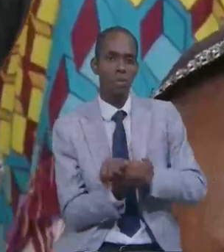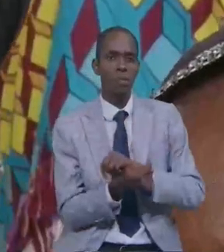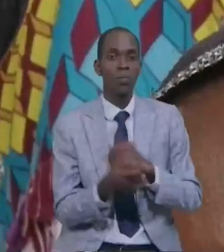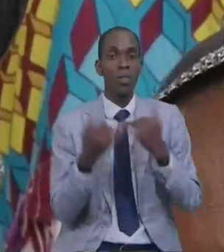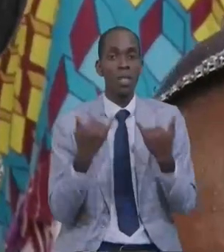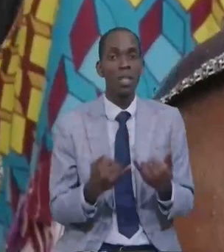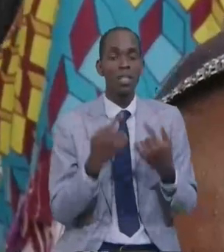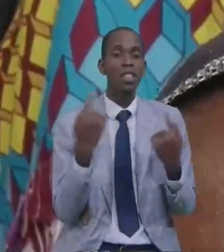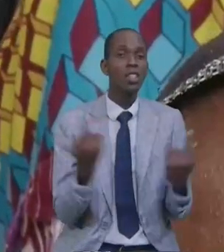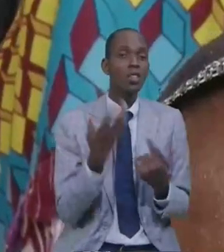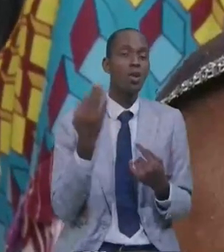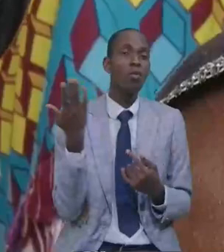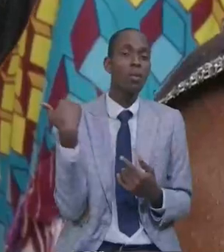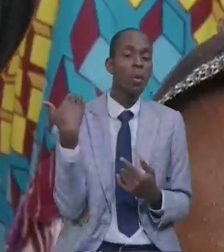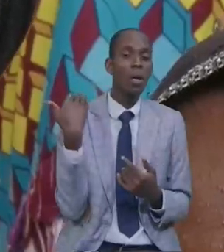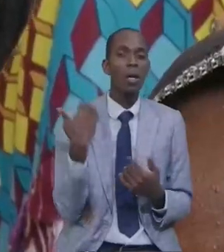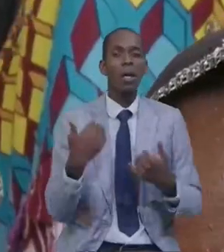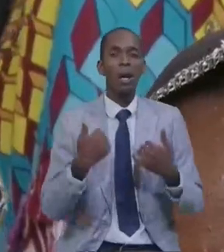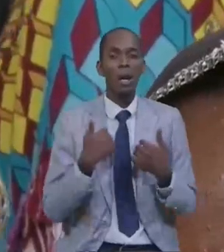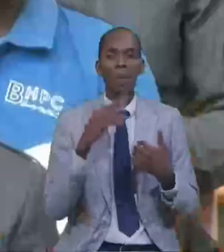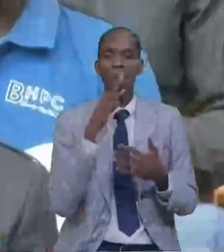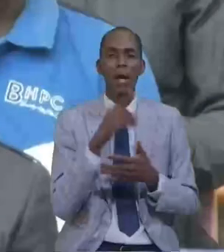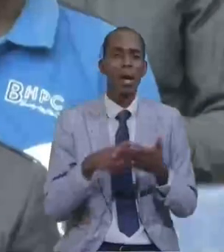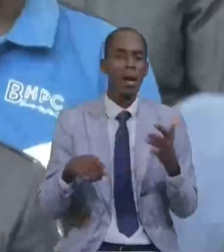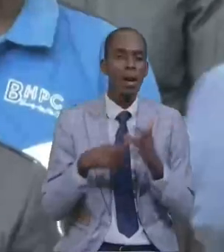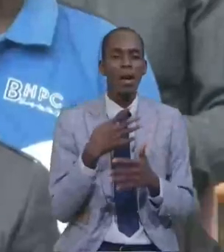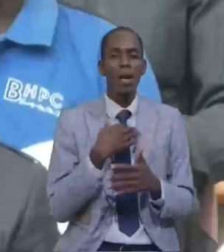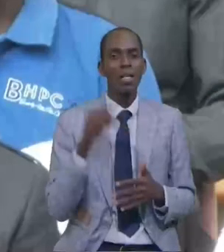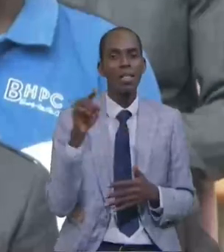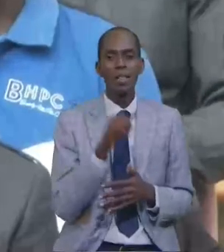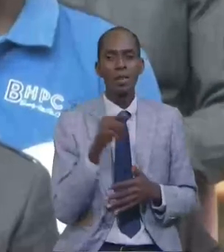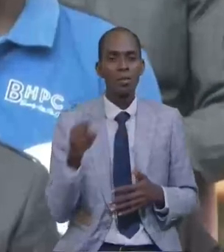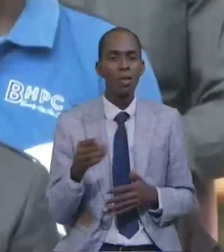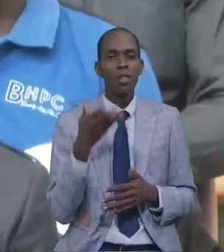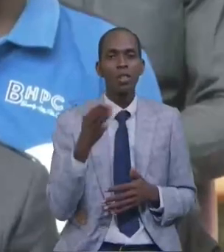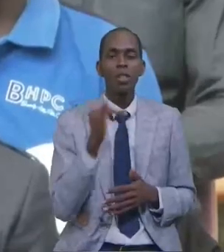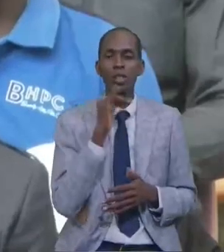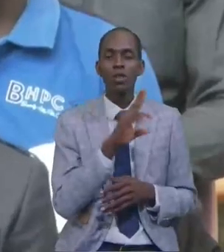Et il n'y a plus de stupidité. Si tu es un vrai enfant de Dieu,